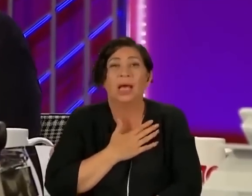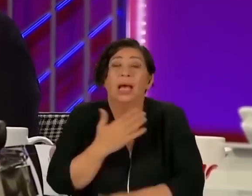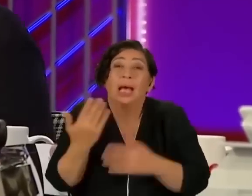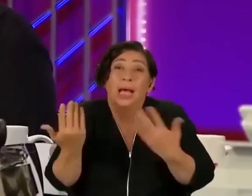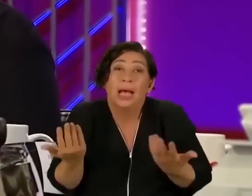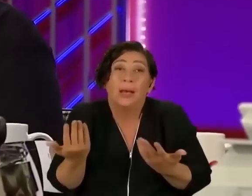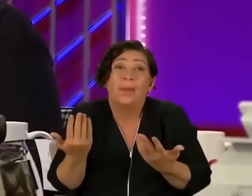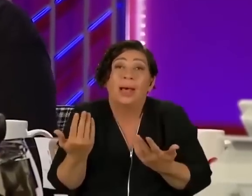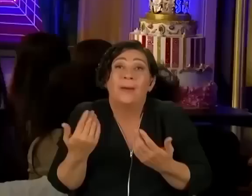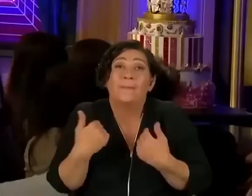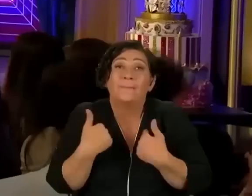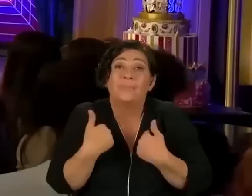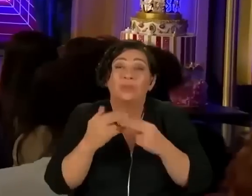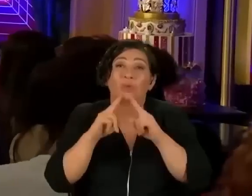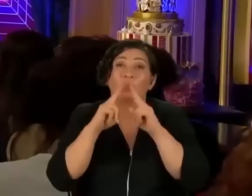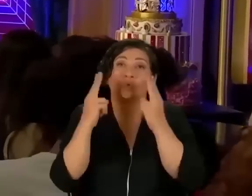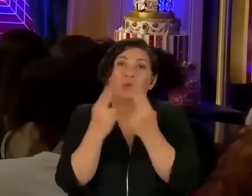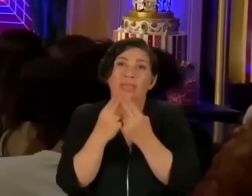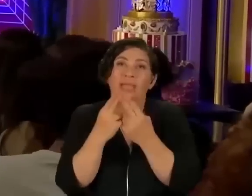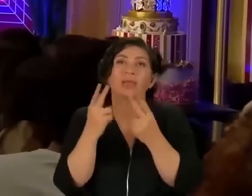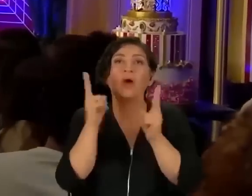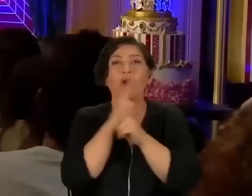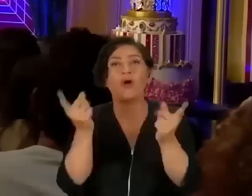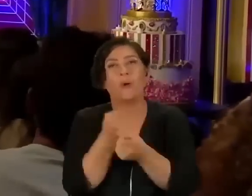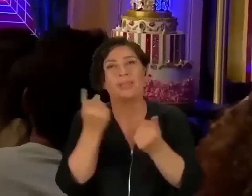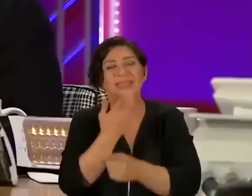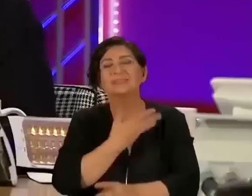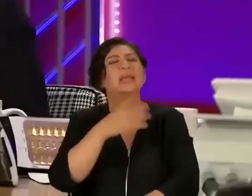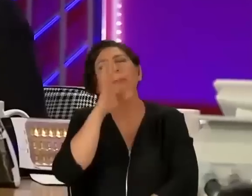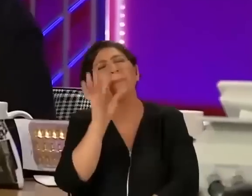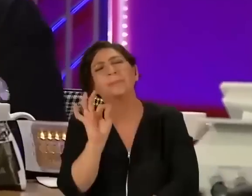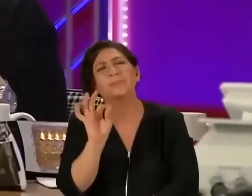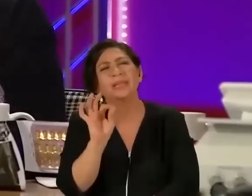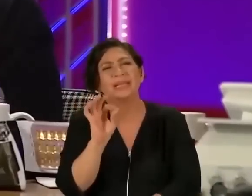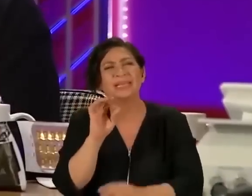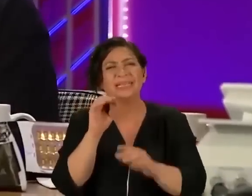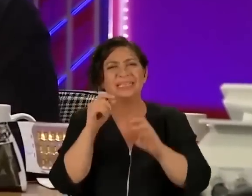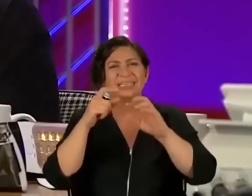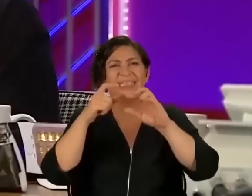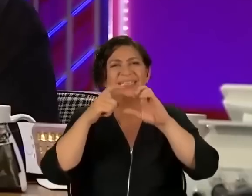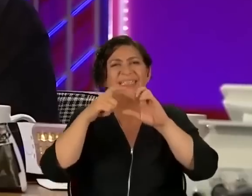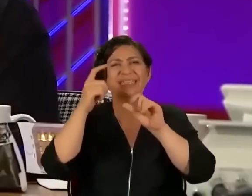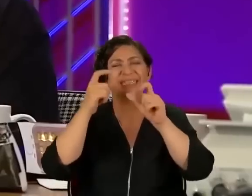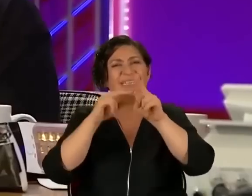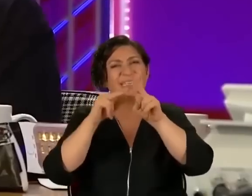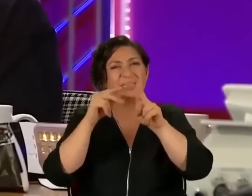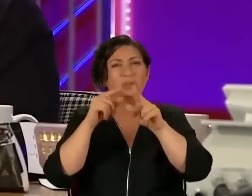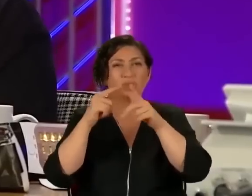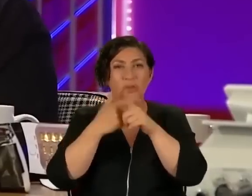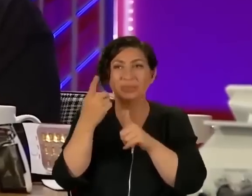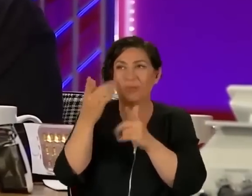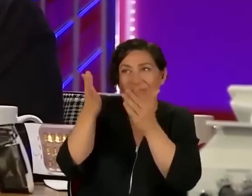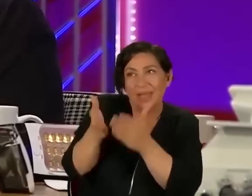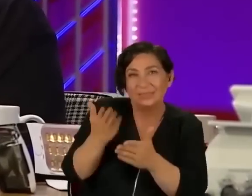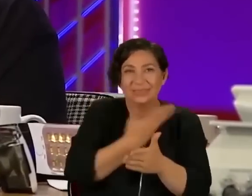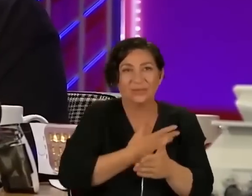Ama daha ziyade ben hani dünyadan komedyenleri dünyadan daha çok kimler mesela? Ricky Gervais'in o tarzını seviyorum. Rahat. Güzel,